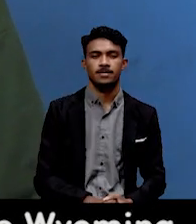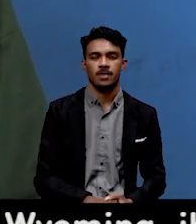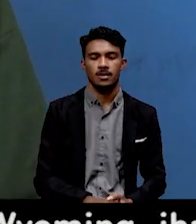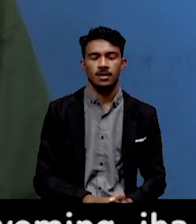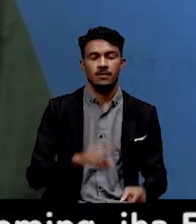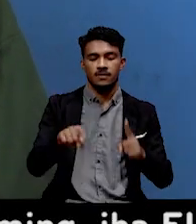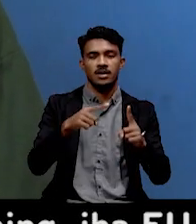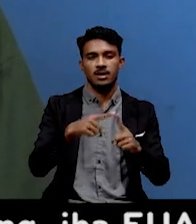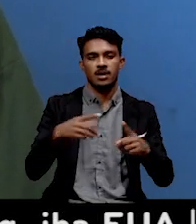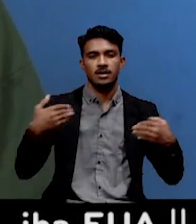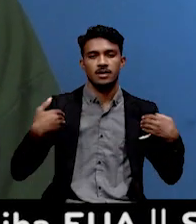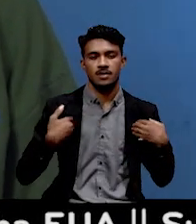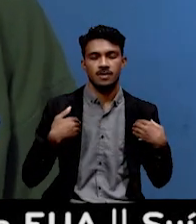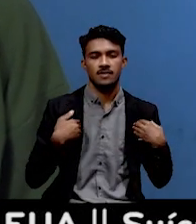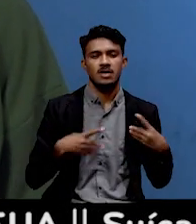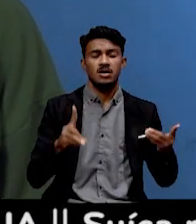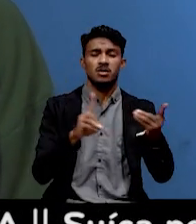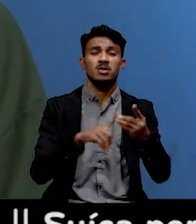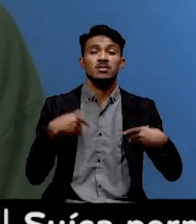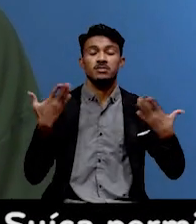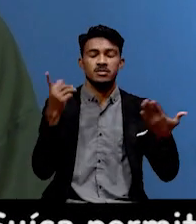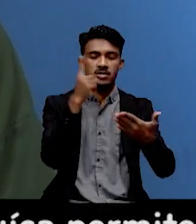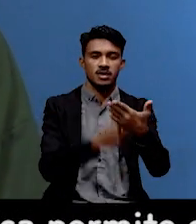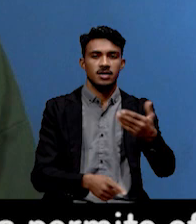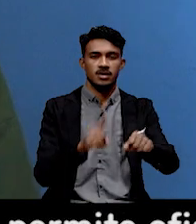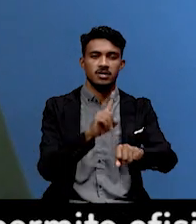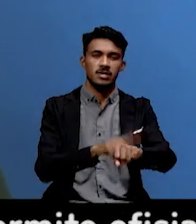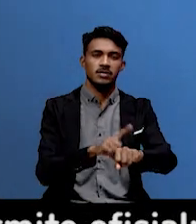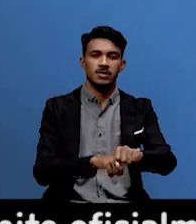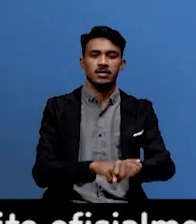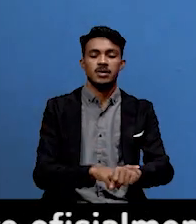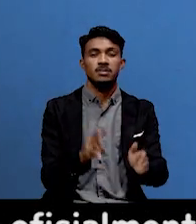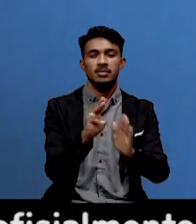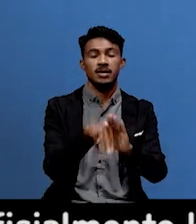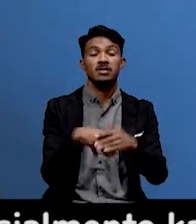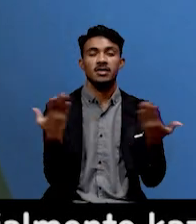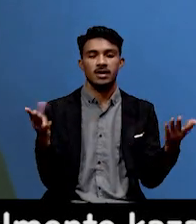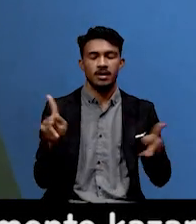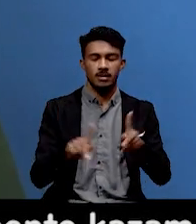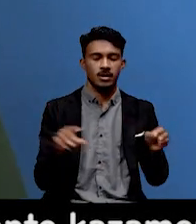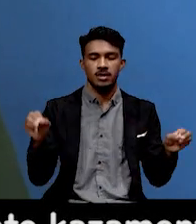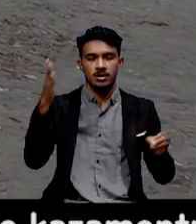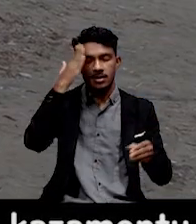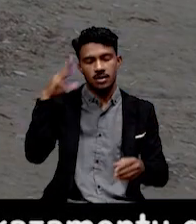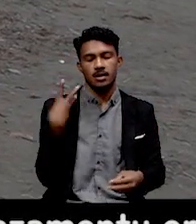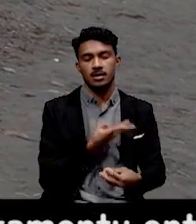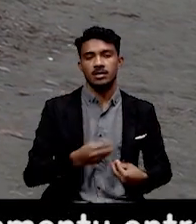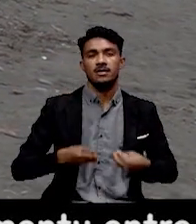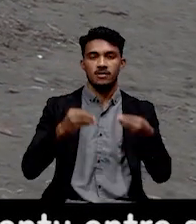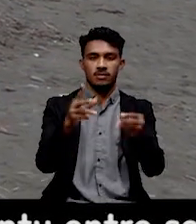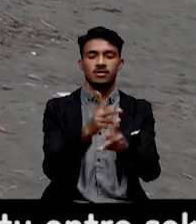bahira maka kontese saloron saora sadetik entah kita po alerta nafati